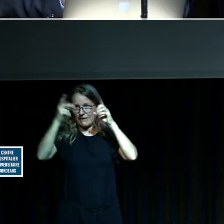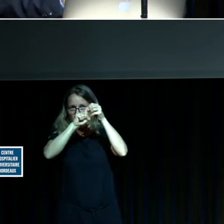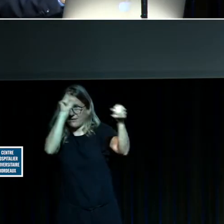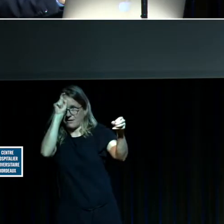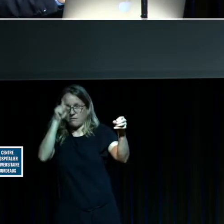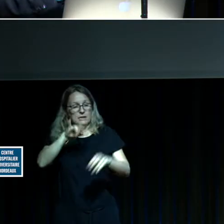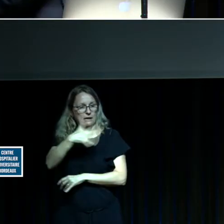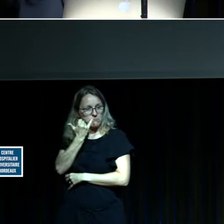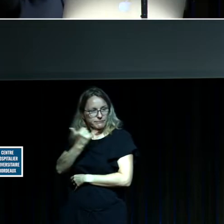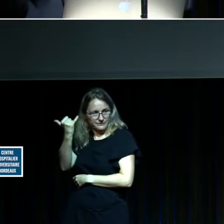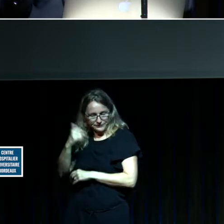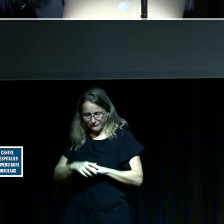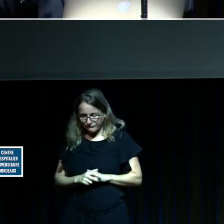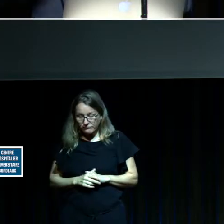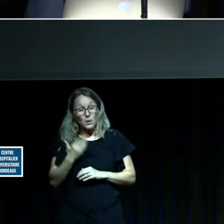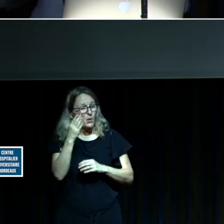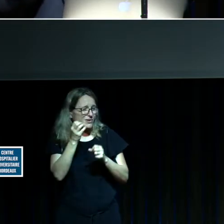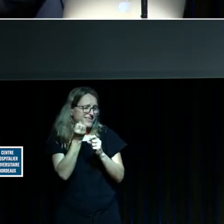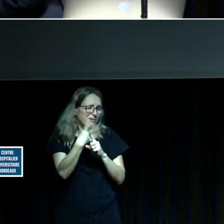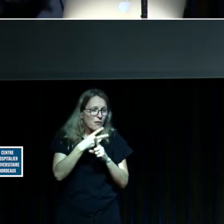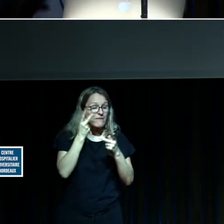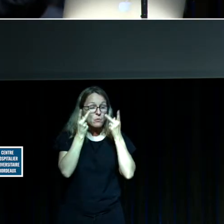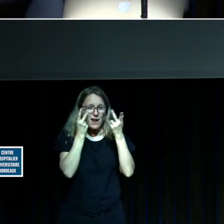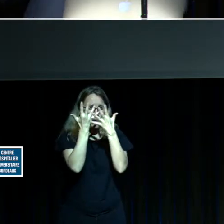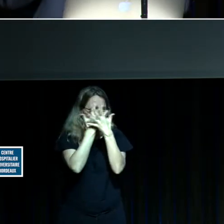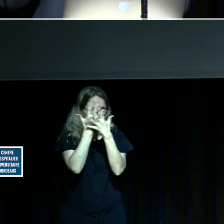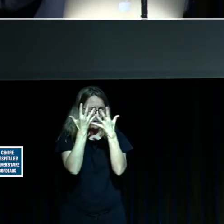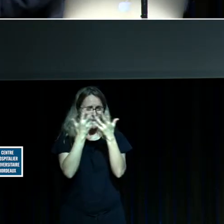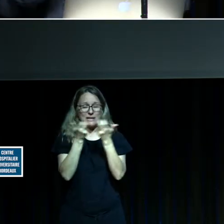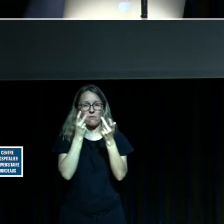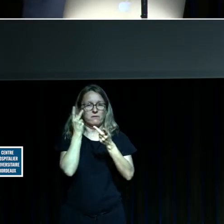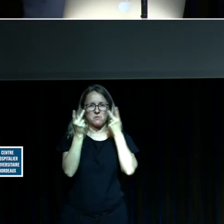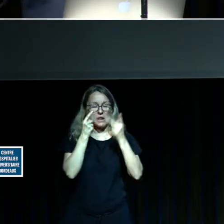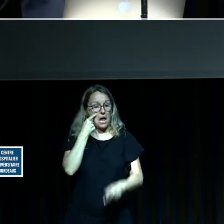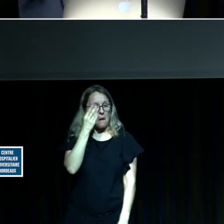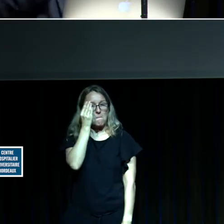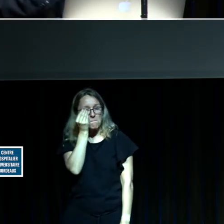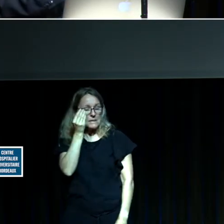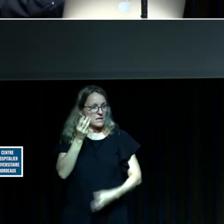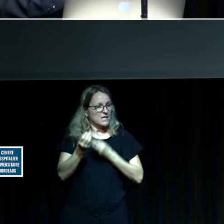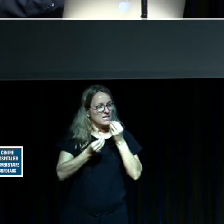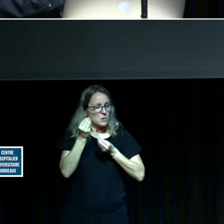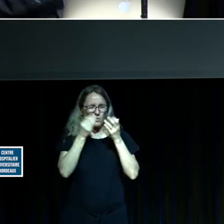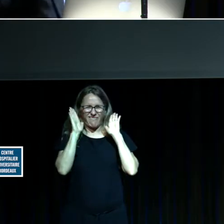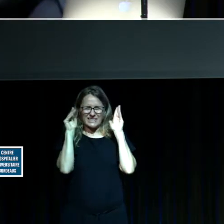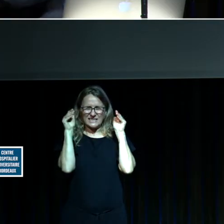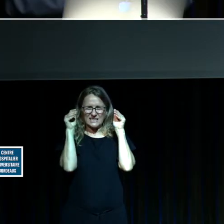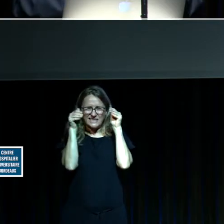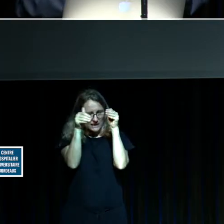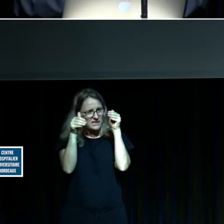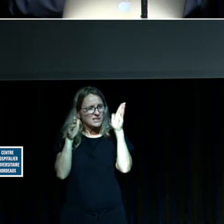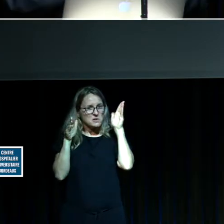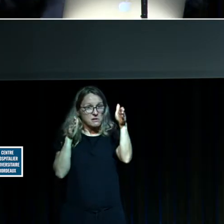appeler le 15. Alors, il y en a d'autres. Il y a des troubles de la vision, qui peuvent être la perte de vision d'un œil ou d'une partie latérale du champ visuel, des troubles